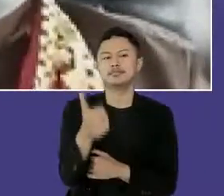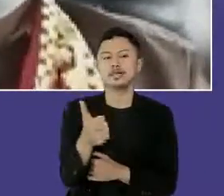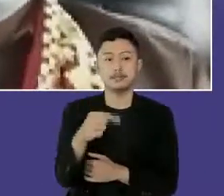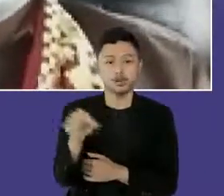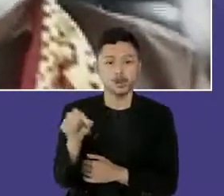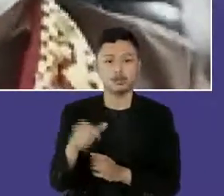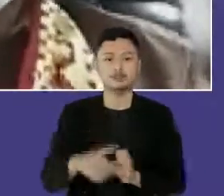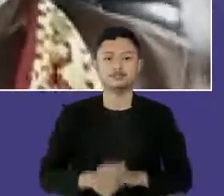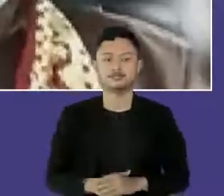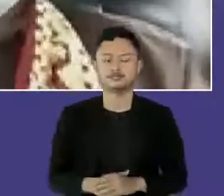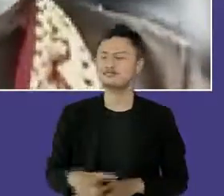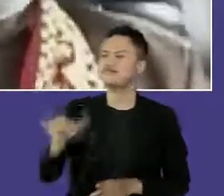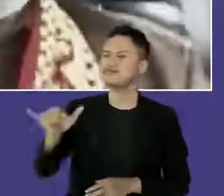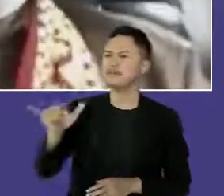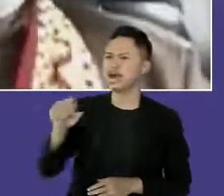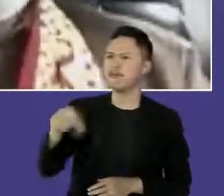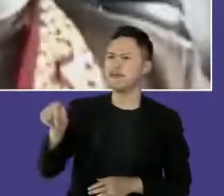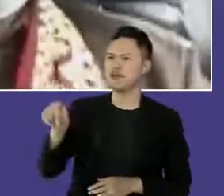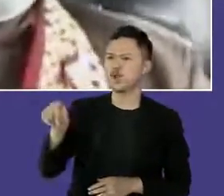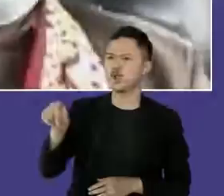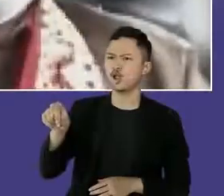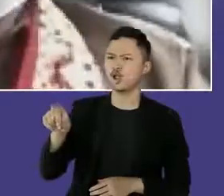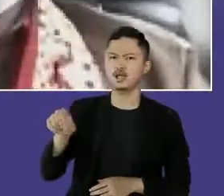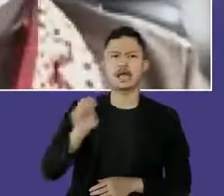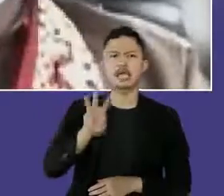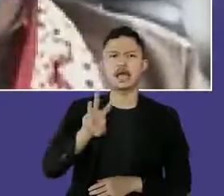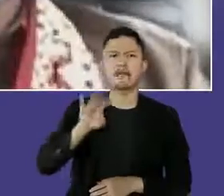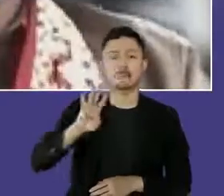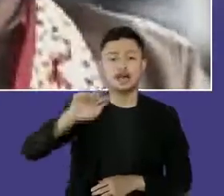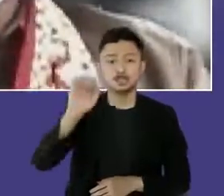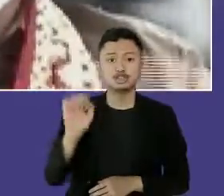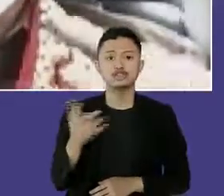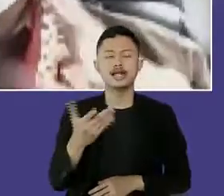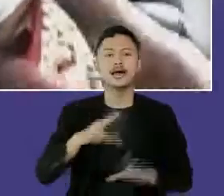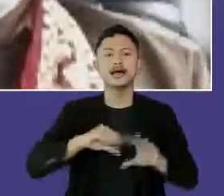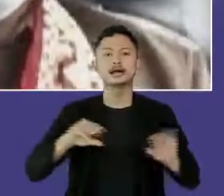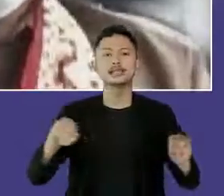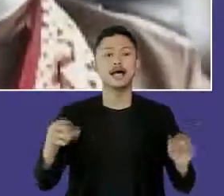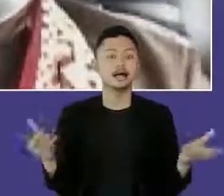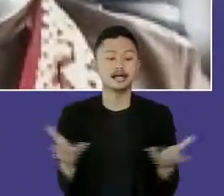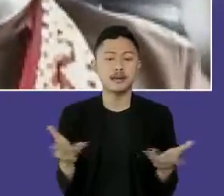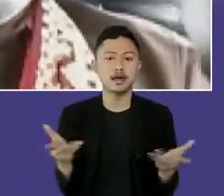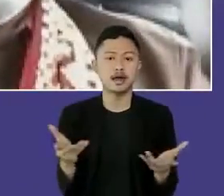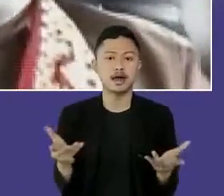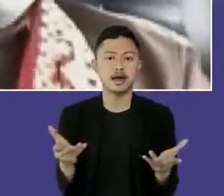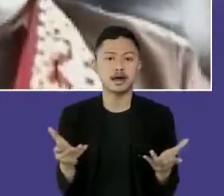Demikian ya Pak Menteri ya. Betul, karena 34 juta lapangan kerja ini menggantungkan